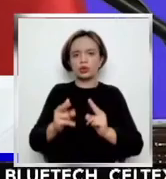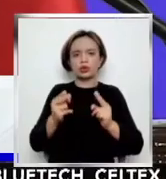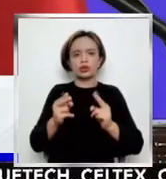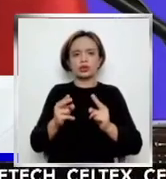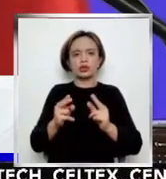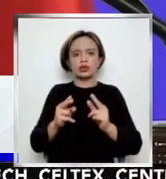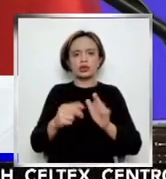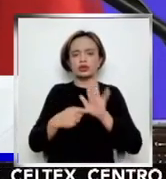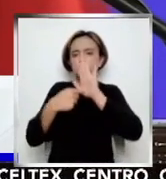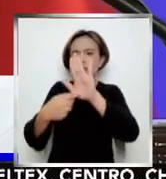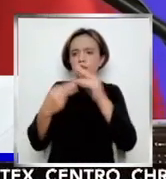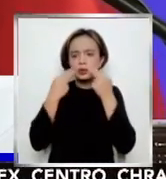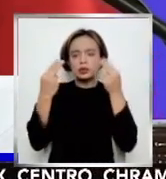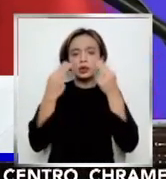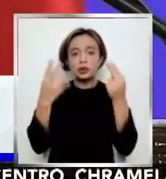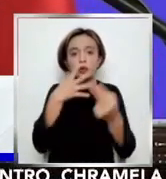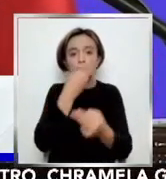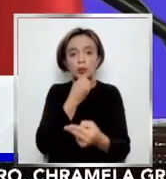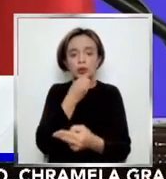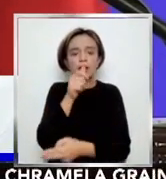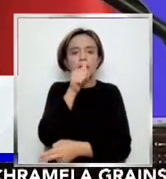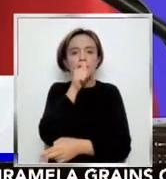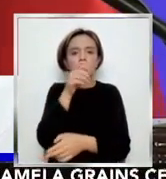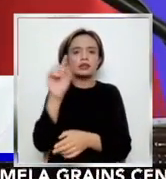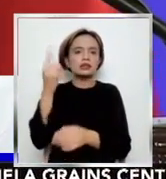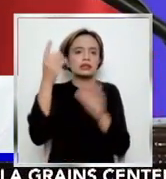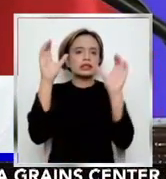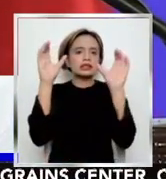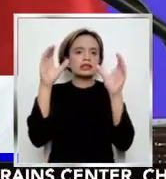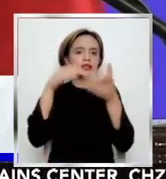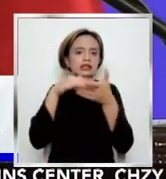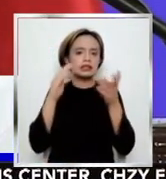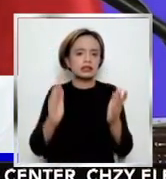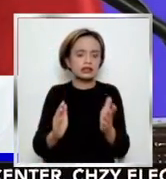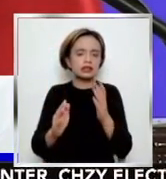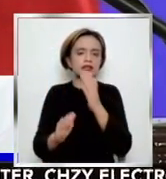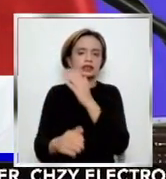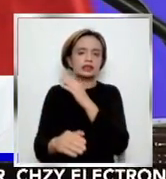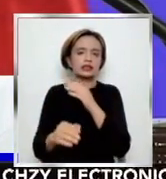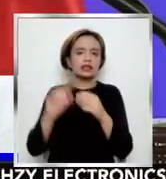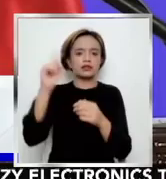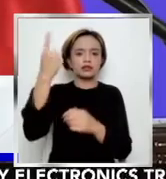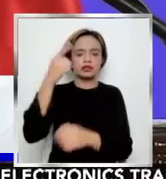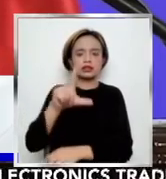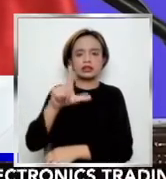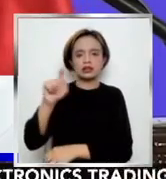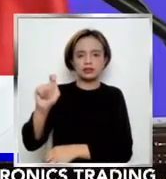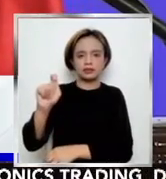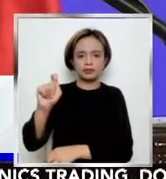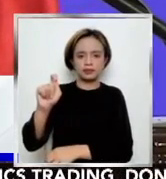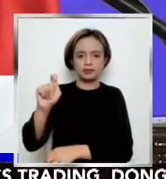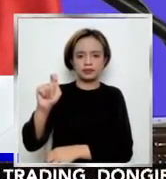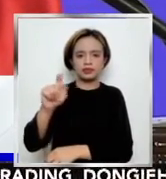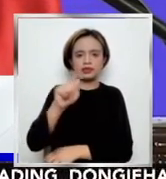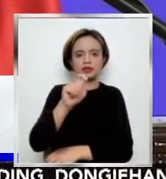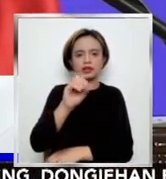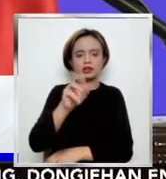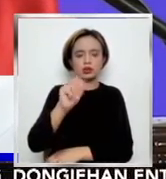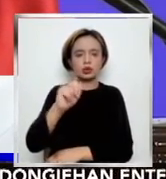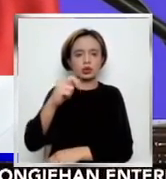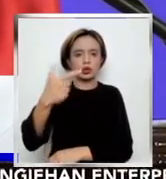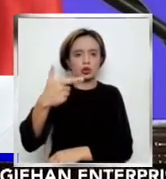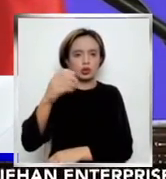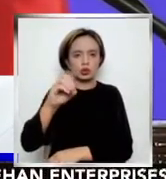First Class Nestor Acero and First Lieutenant Lulinato Toong,